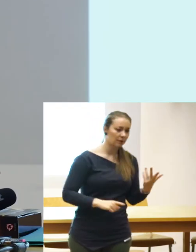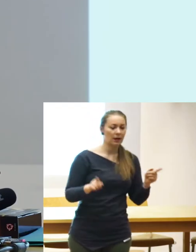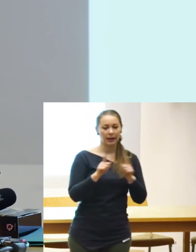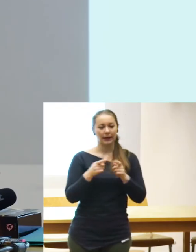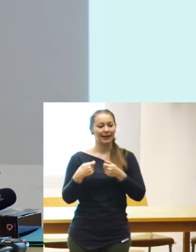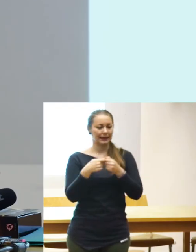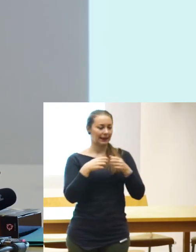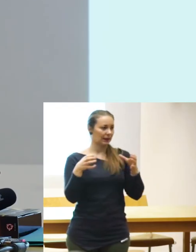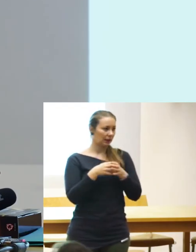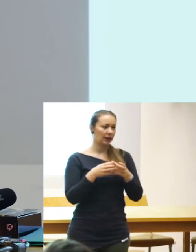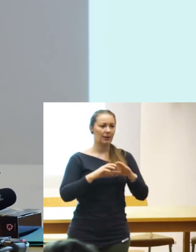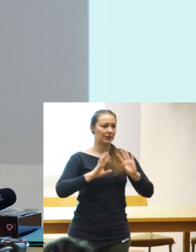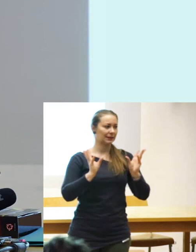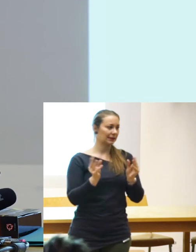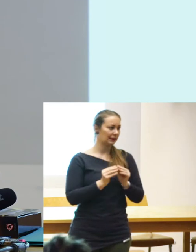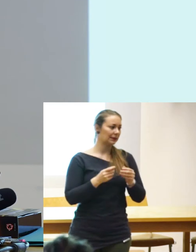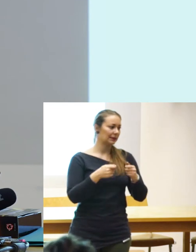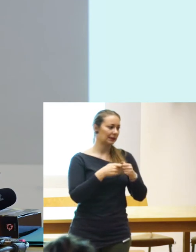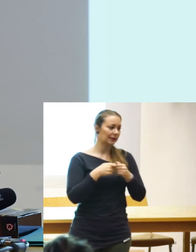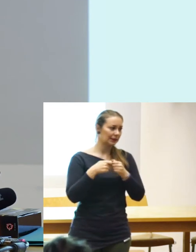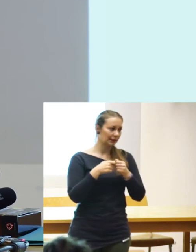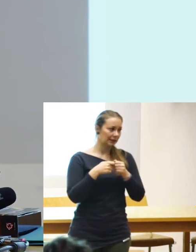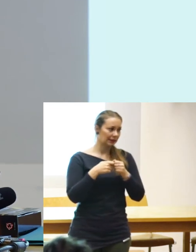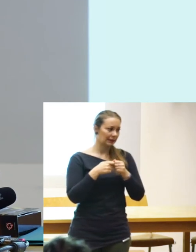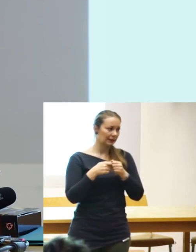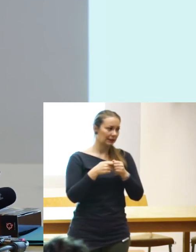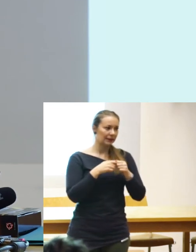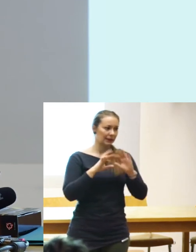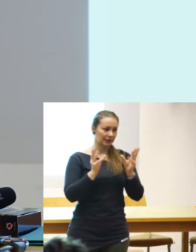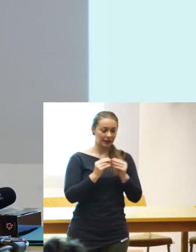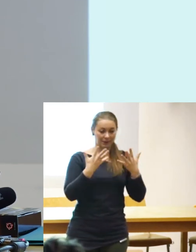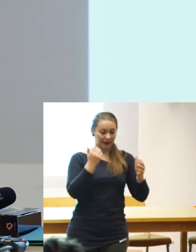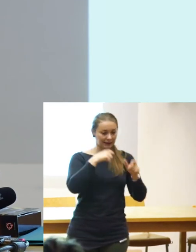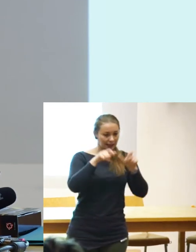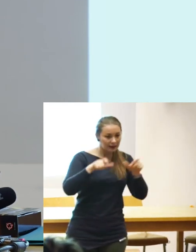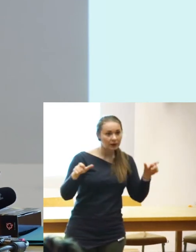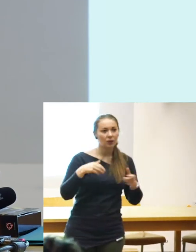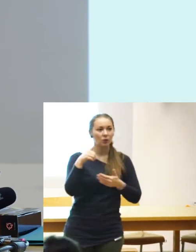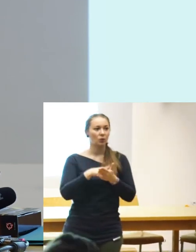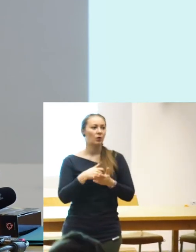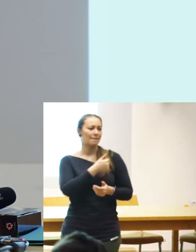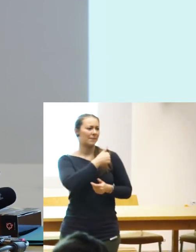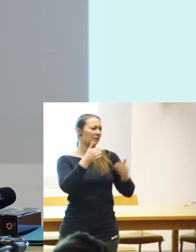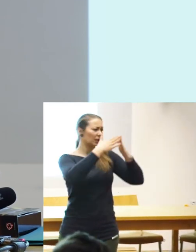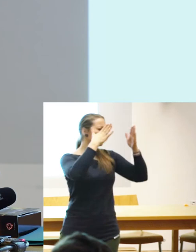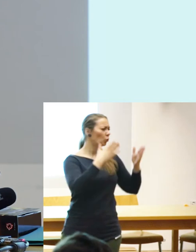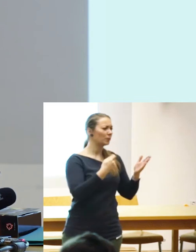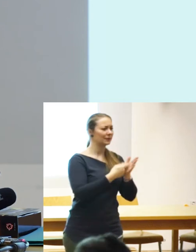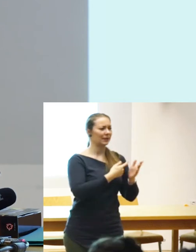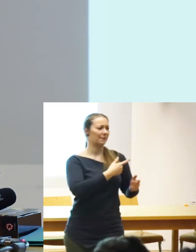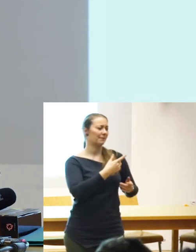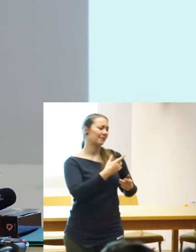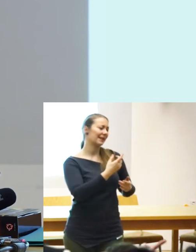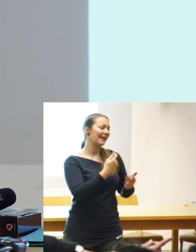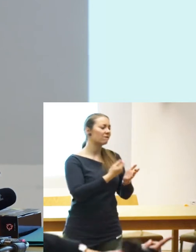Jeden dům je ten to funkcionalistického rázu, který má krásný výstavní prostory,